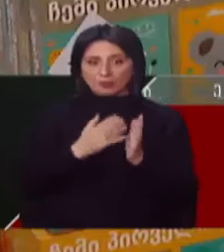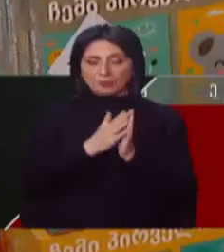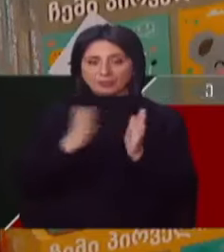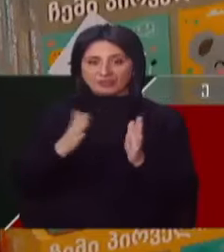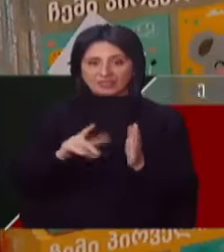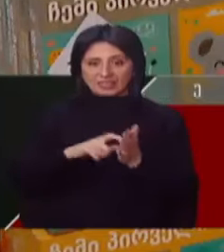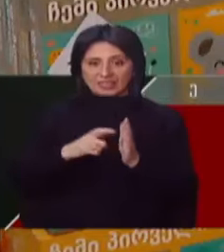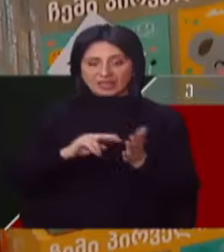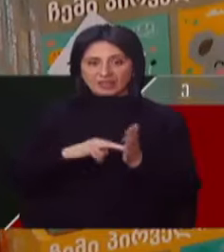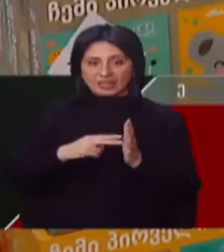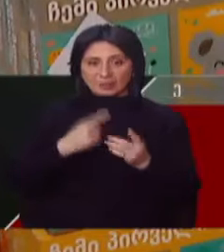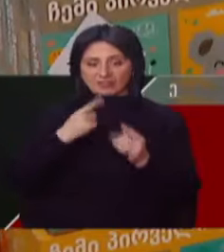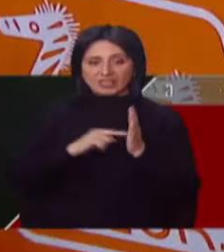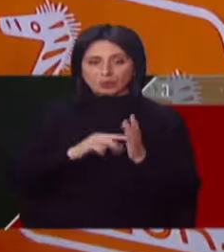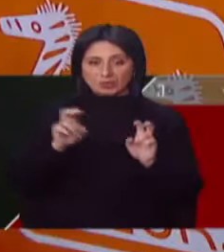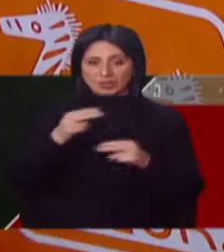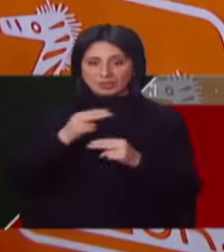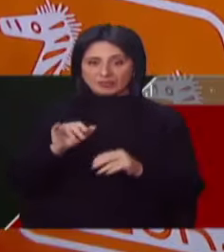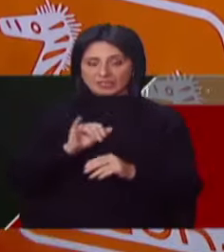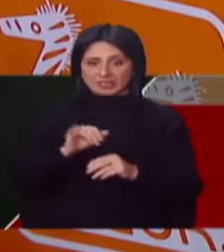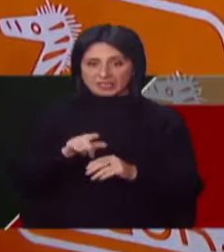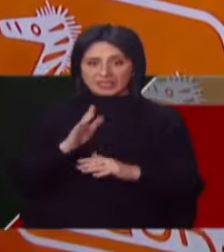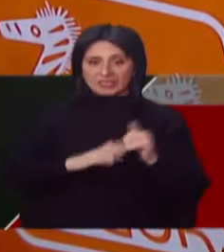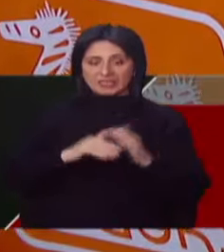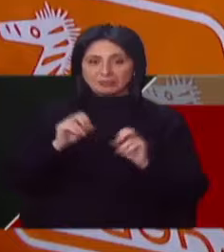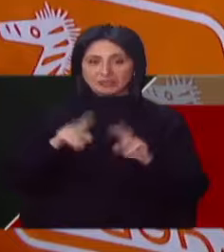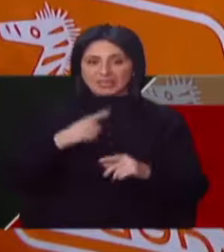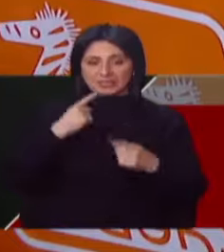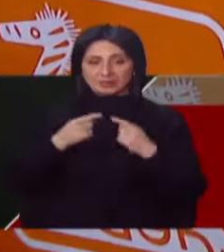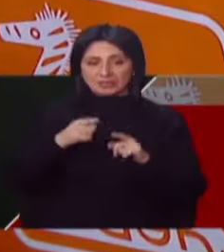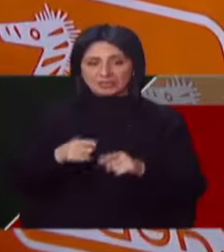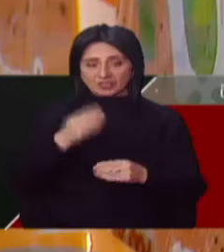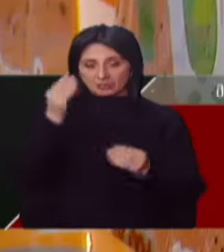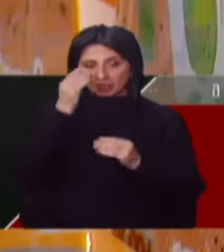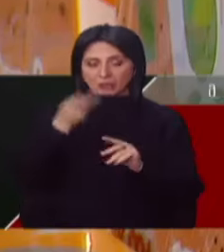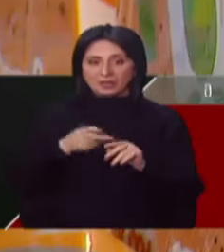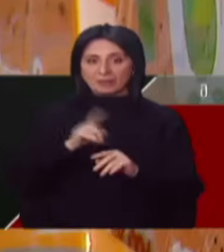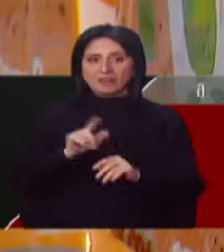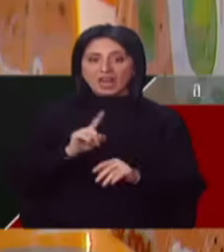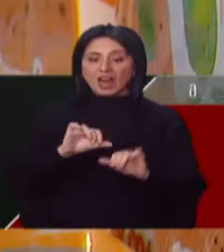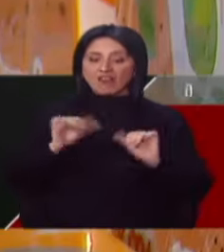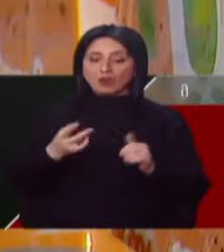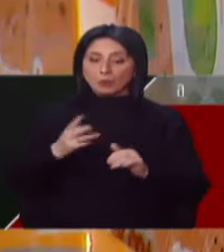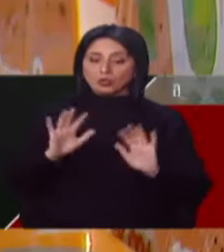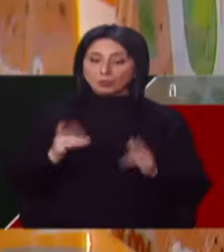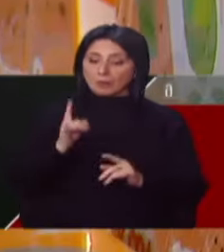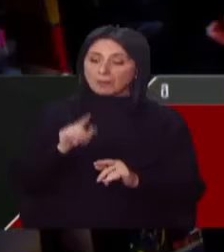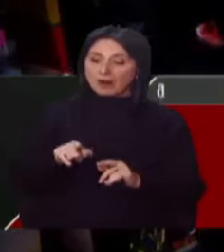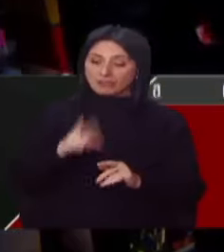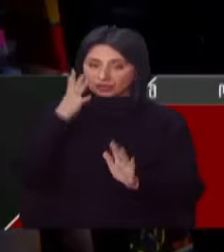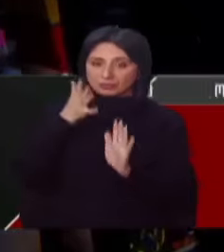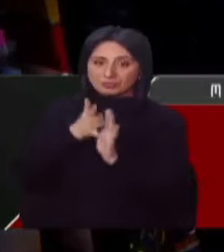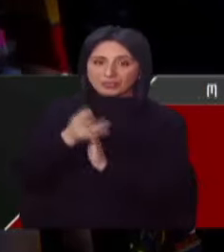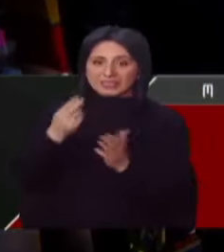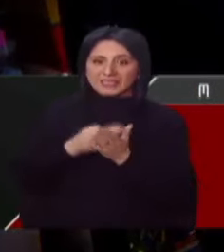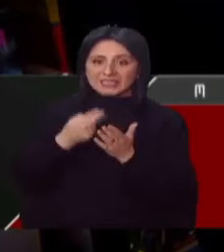ბიბლიოთეკის დარბაზში დაგეგმილი დისკუსიის თემა, სადაც დარგის სპეციალისტები ისაუბრებენ და იმსჯელებენ იმაზე, თუ რა ფორმით უნდა მოხდეს მოზარდებთან